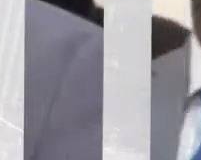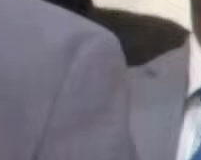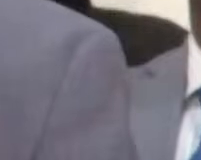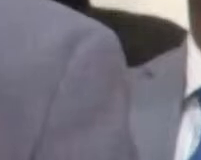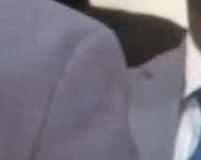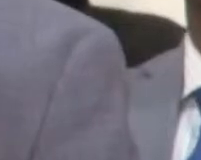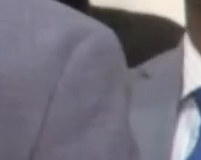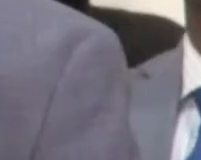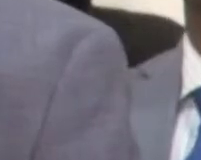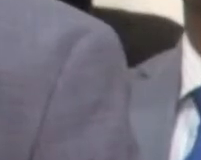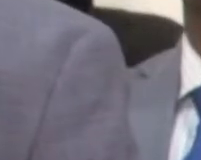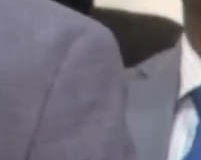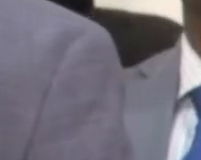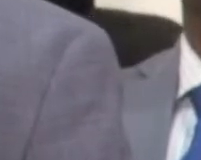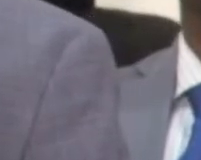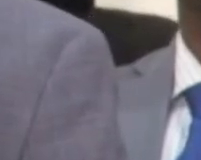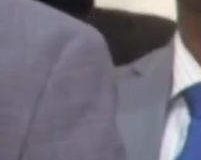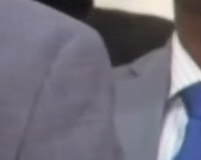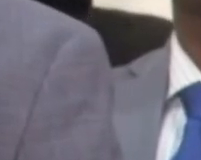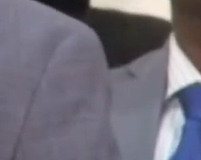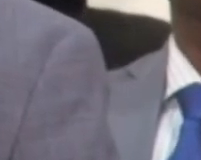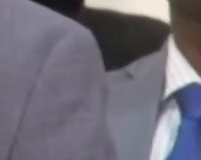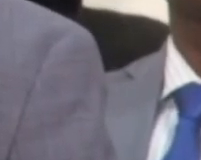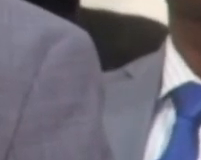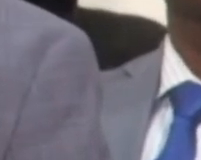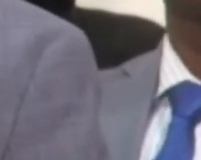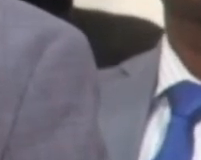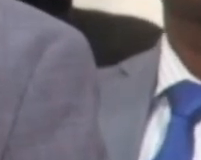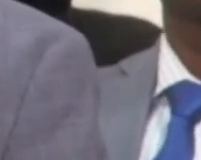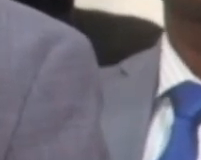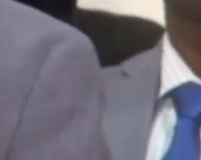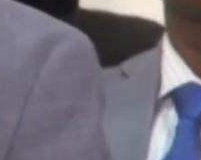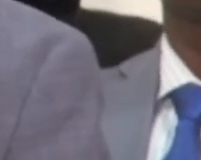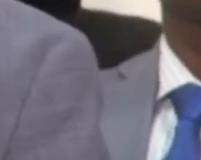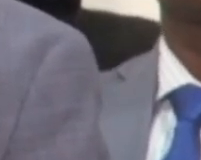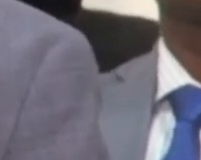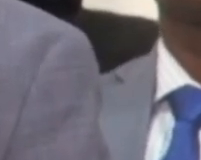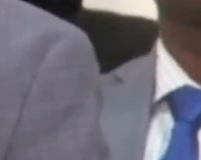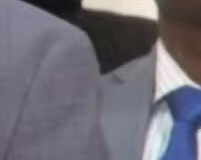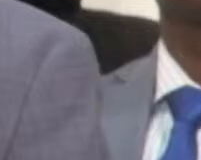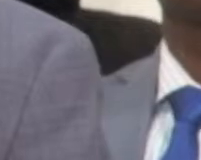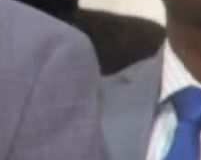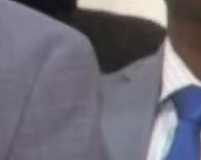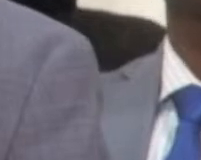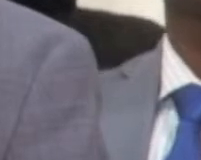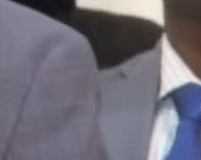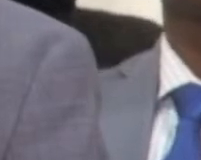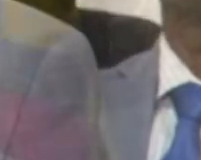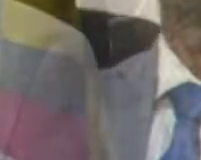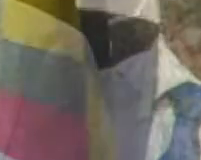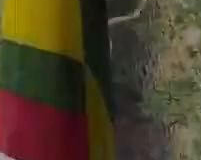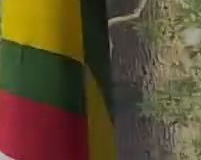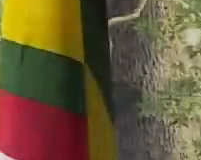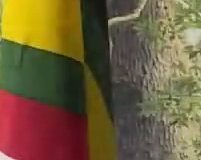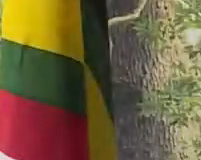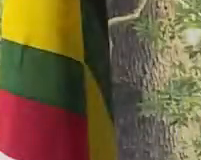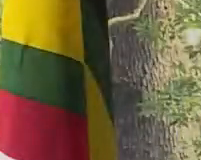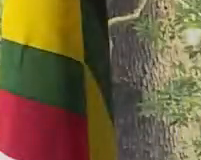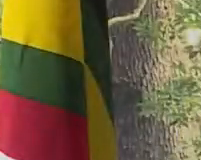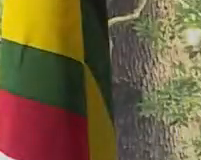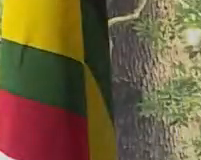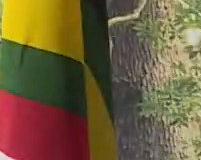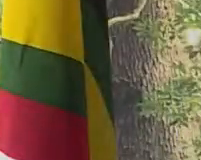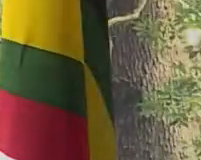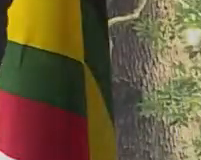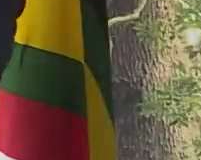Oh, they will not pick those letters. We will wait until the government realizes need to honor collective bargaining agreement. We are calling